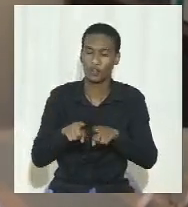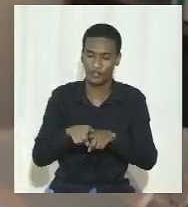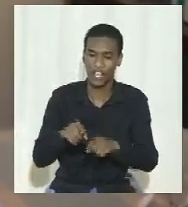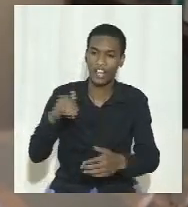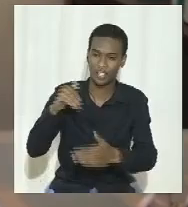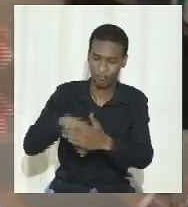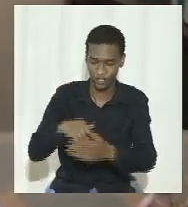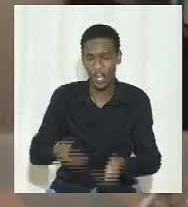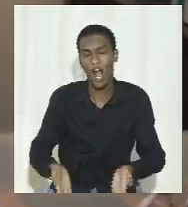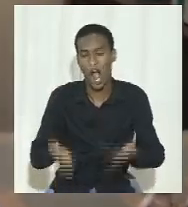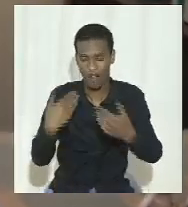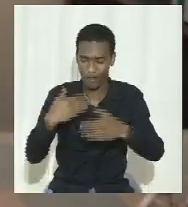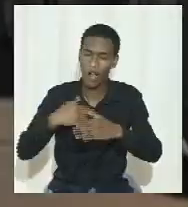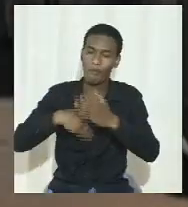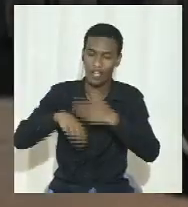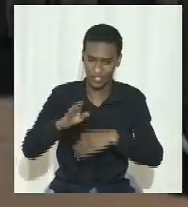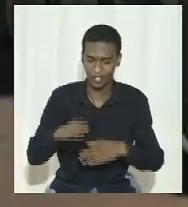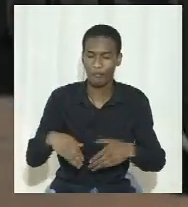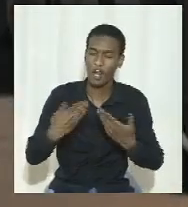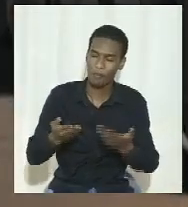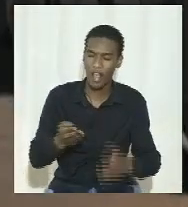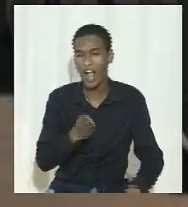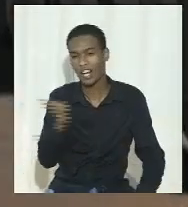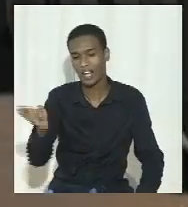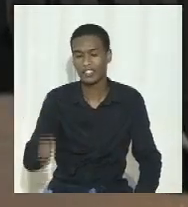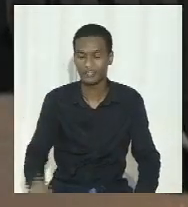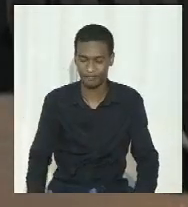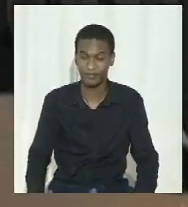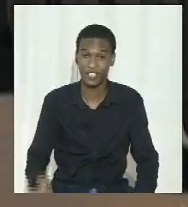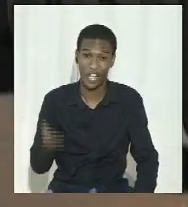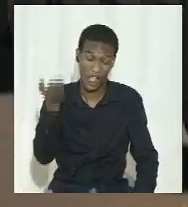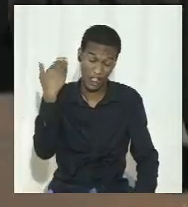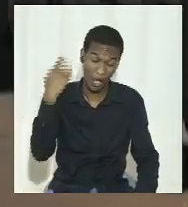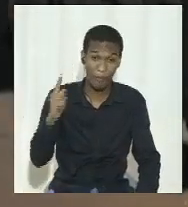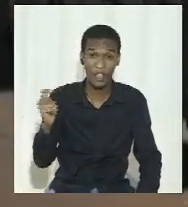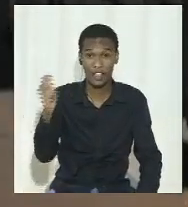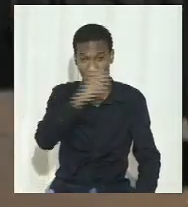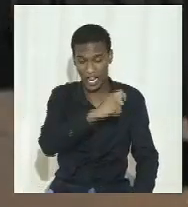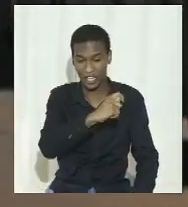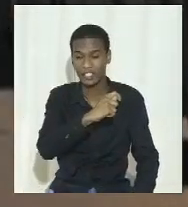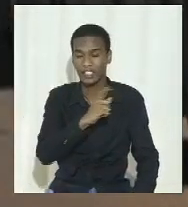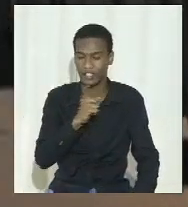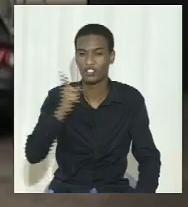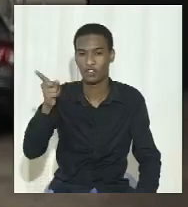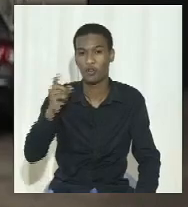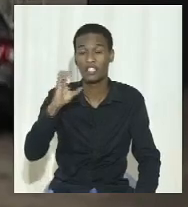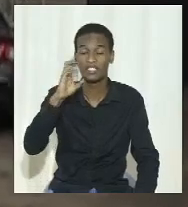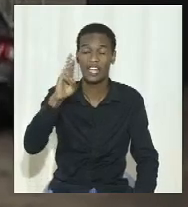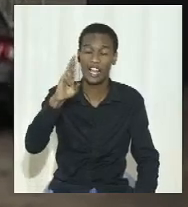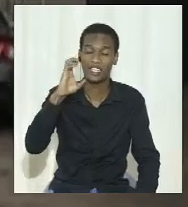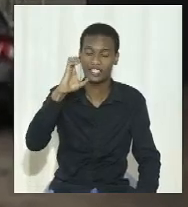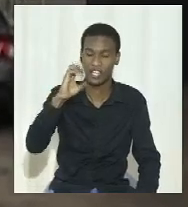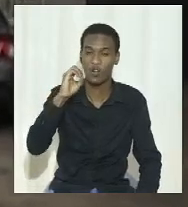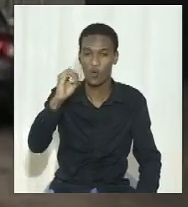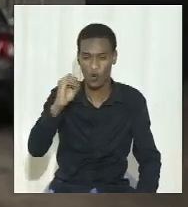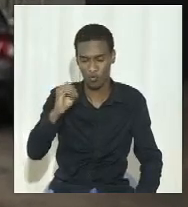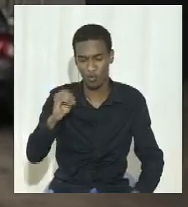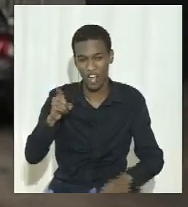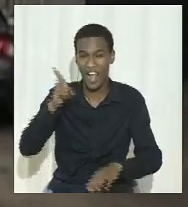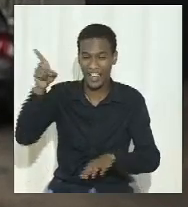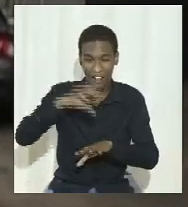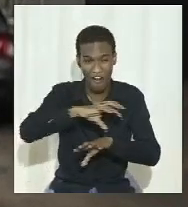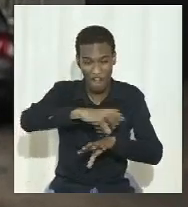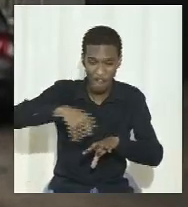karazany dia omena lalana izy. Ny fivoriana nataony talata teo zay nandravonana ny fehikevitry ny fivoriany CRCO nanerana ny faritra ny